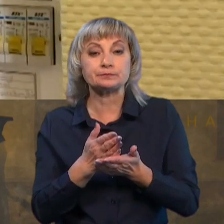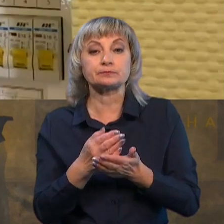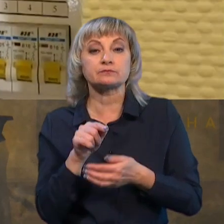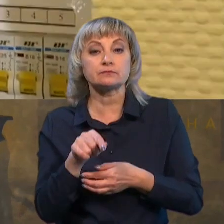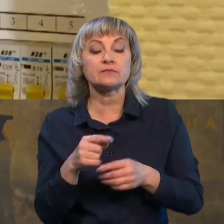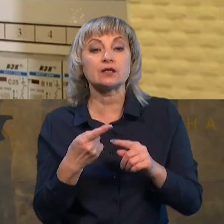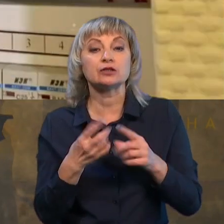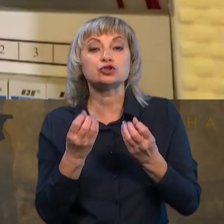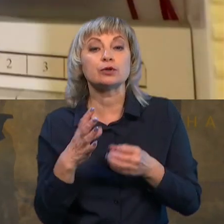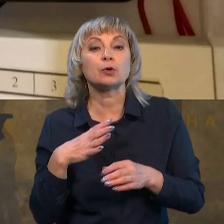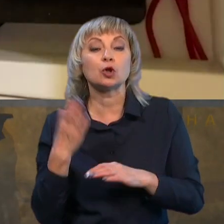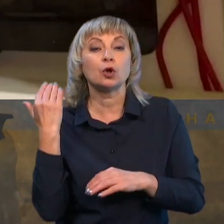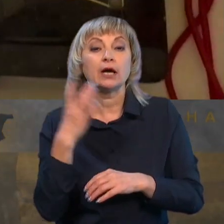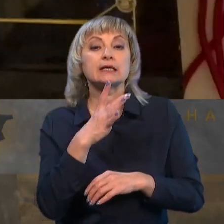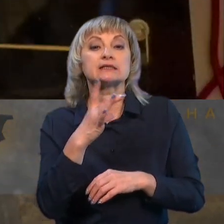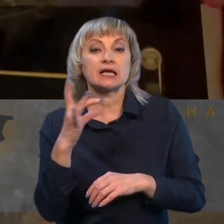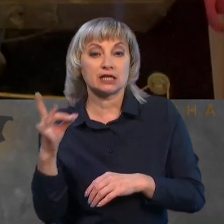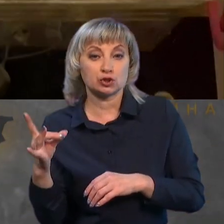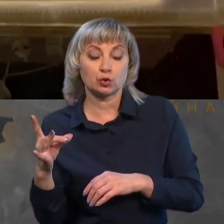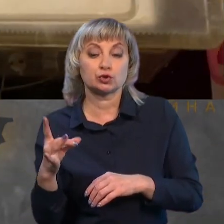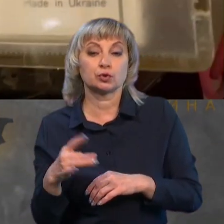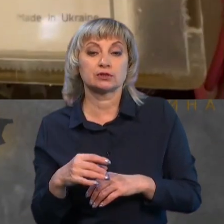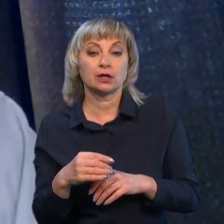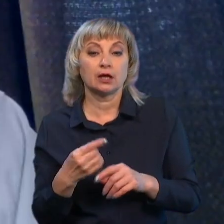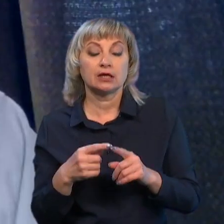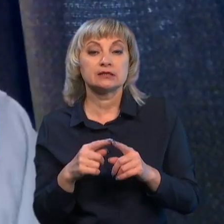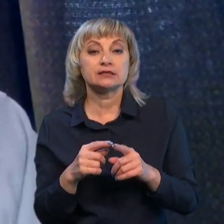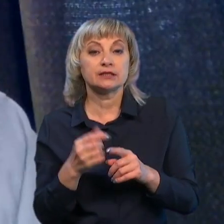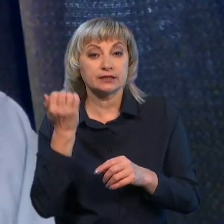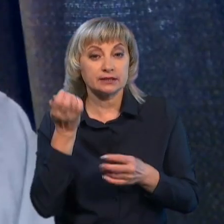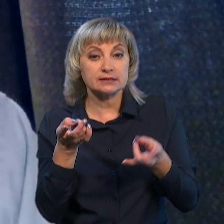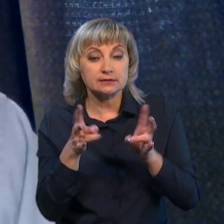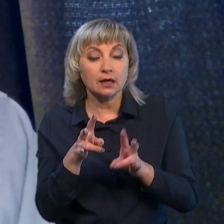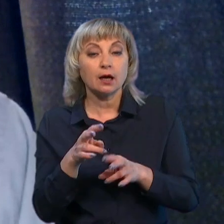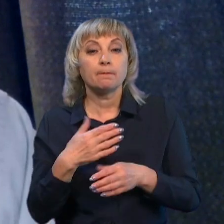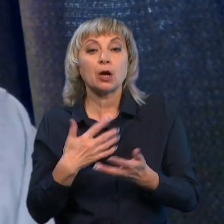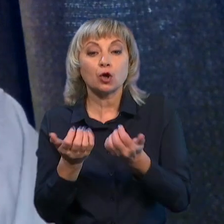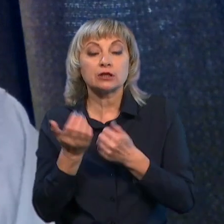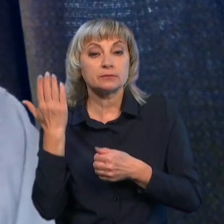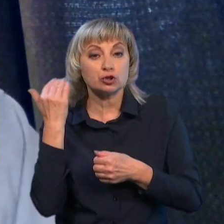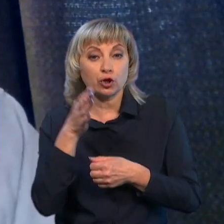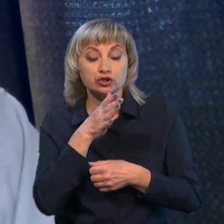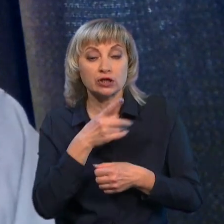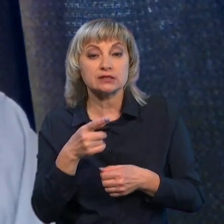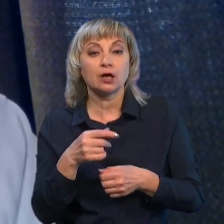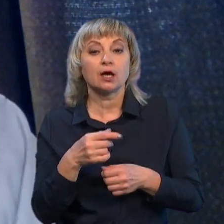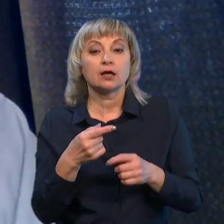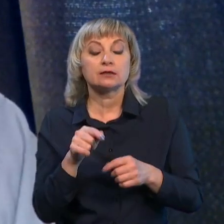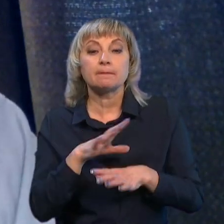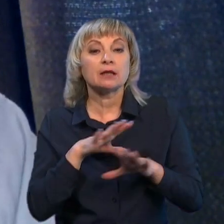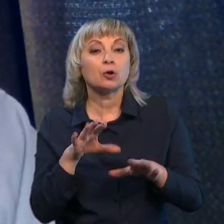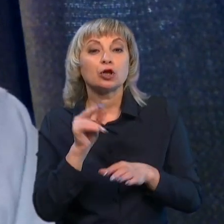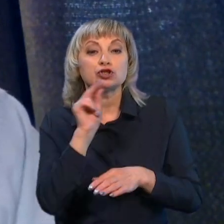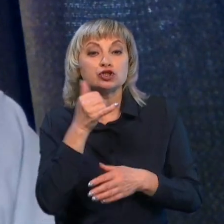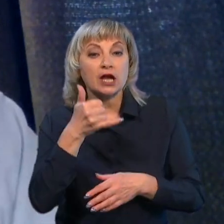ще з Радянського Союзу. Це ті, ну, скажімо так, хвости, які ми отримали з того часу. І не тому, що це хвости, там просто не було чайників